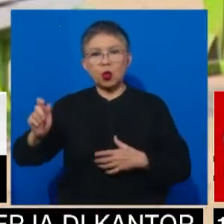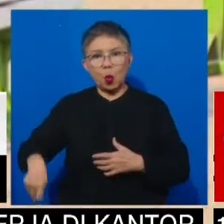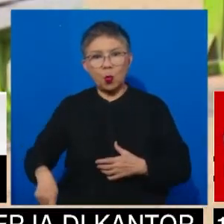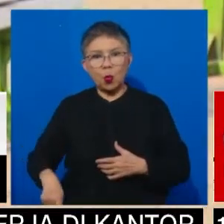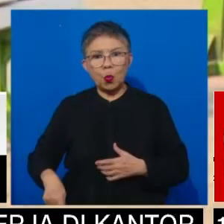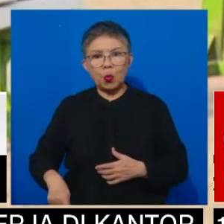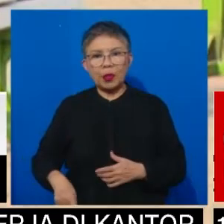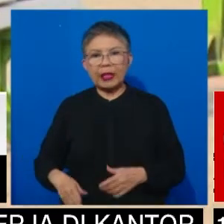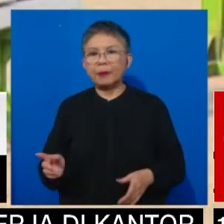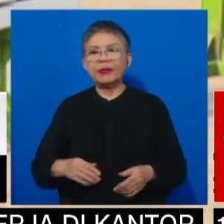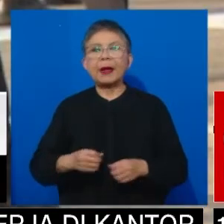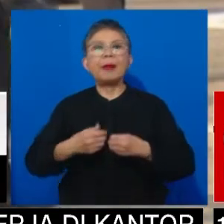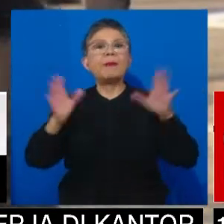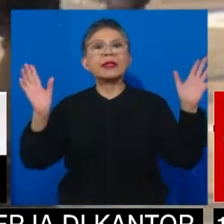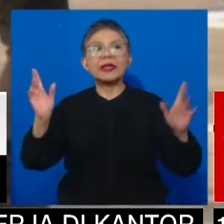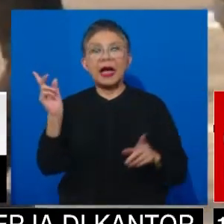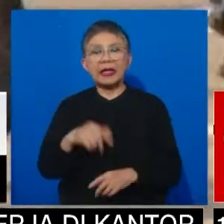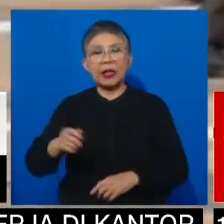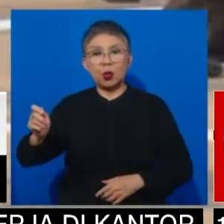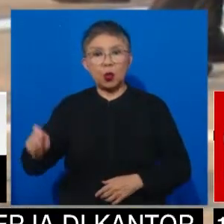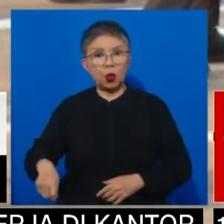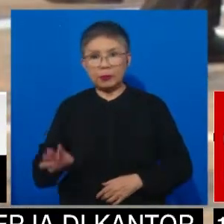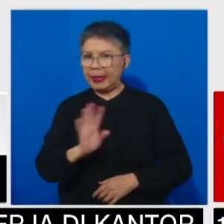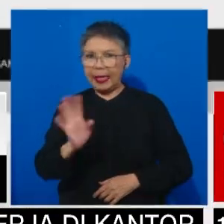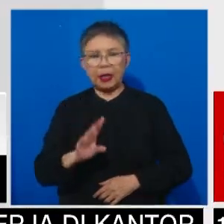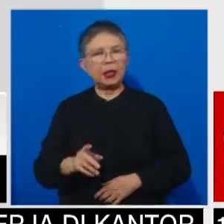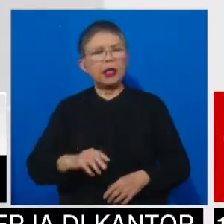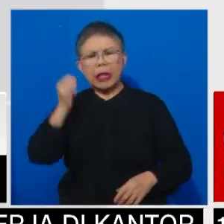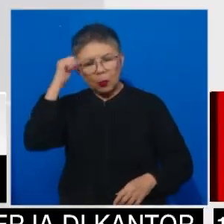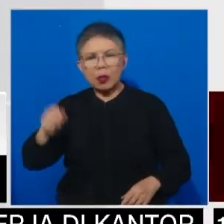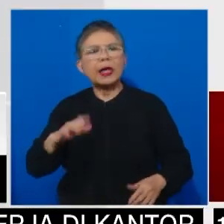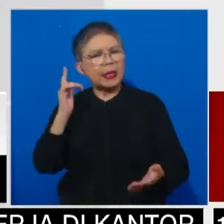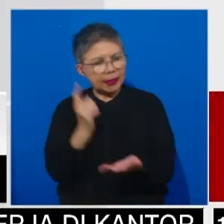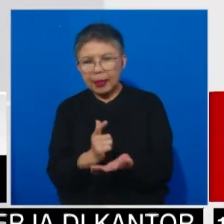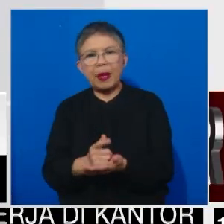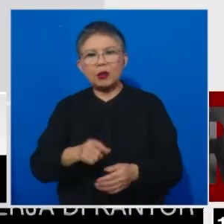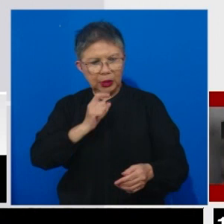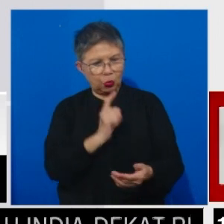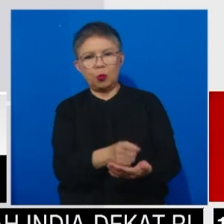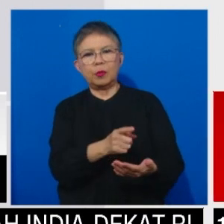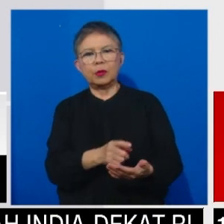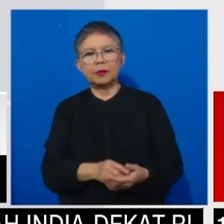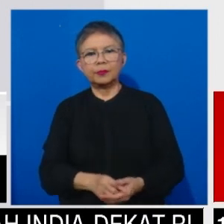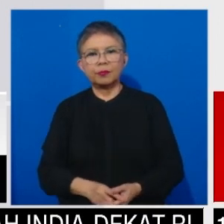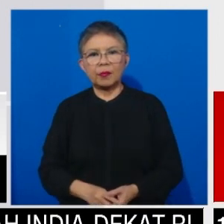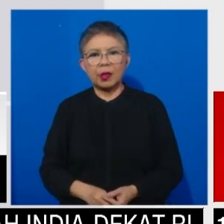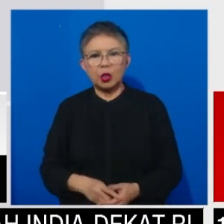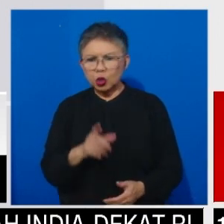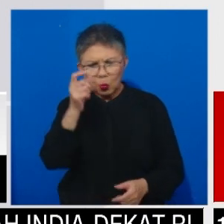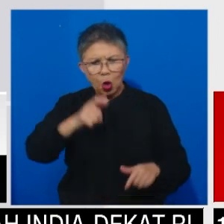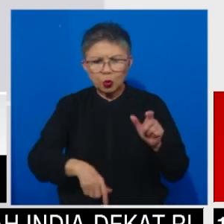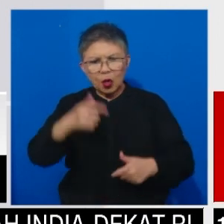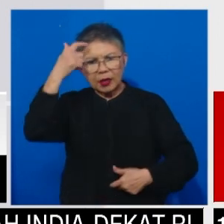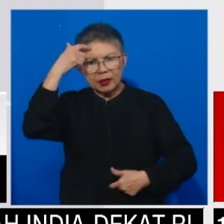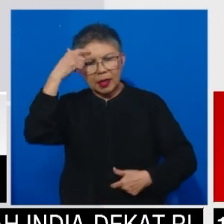mendapat impunitas. Bahkan, menanggapi kasus penganiayaan maut yang diduga melibatkan anggota Pas Pampres itu, ia menyebut para tersangka yang